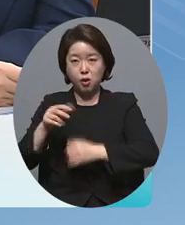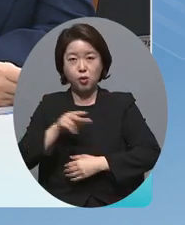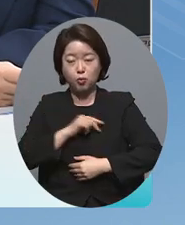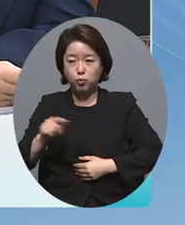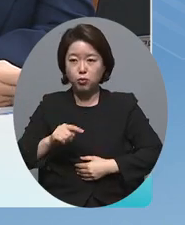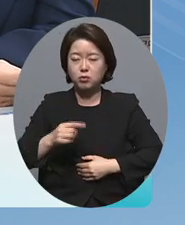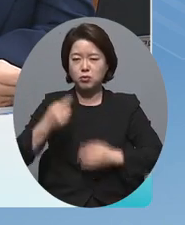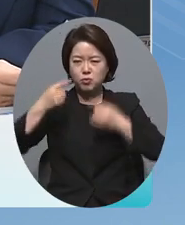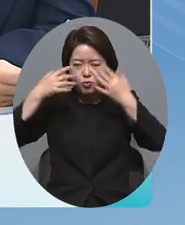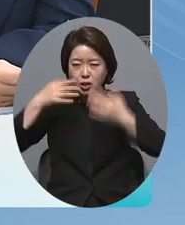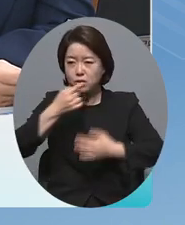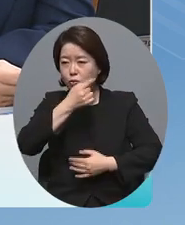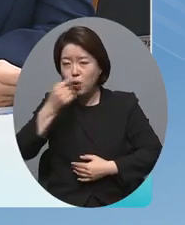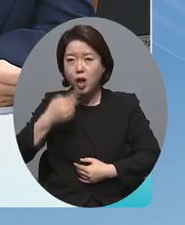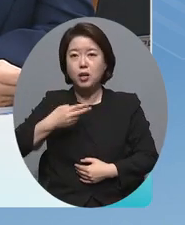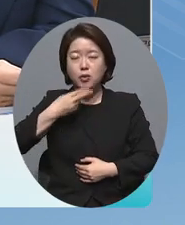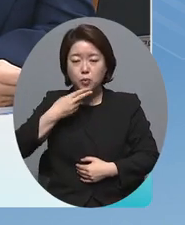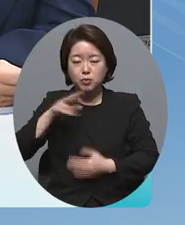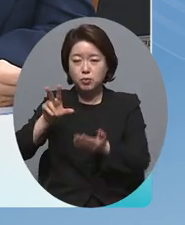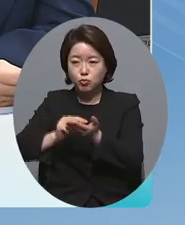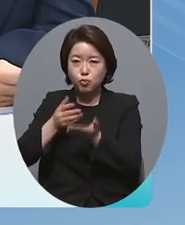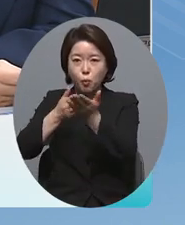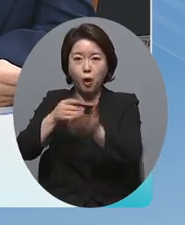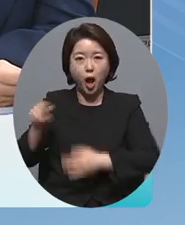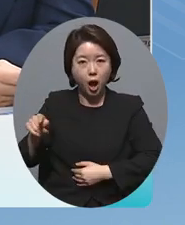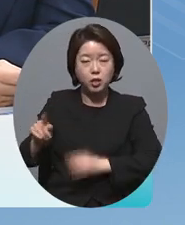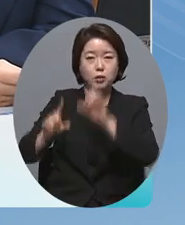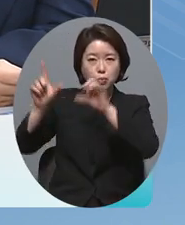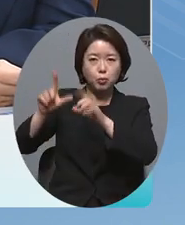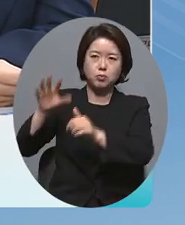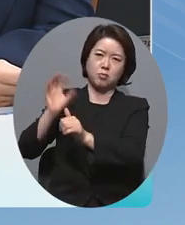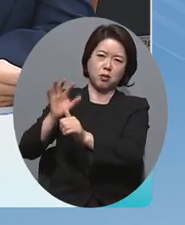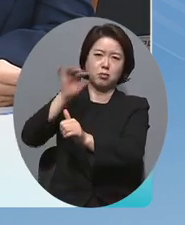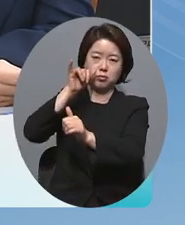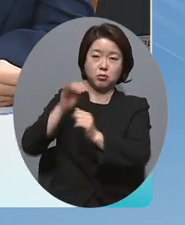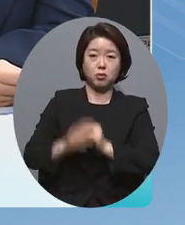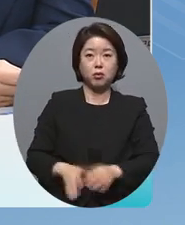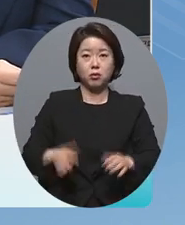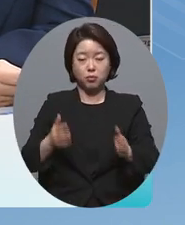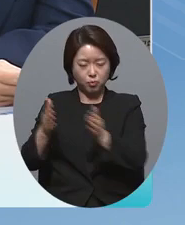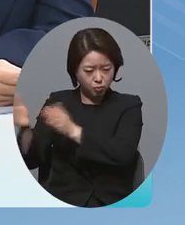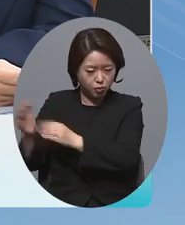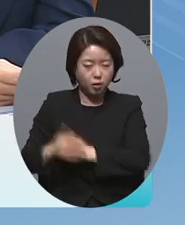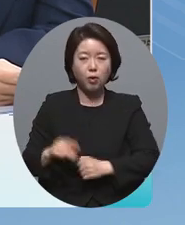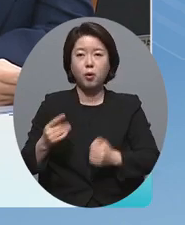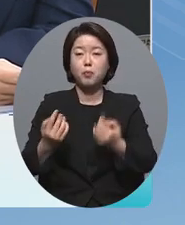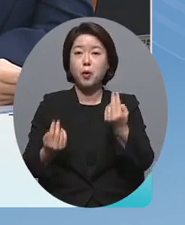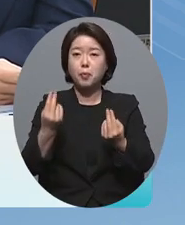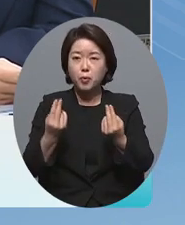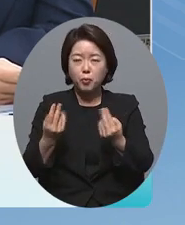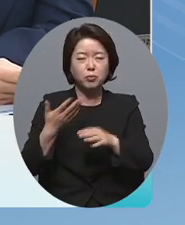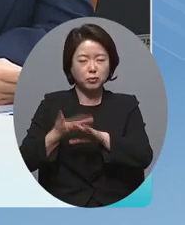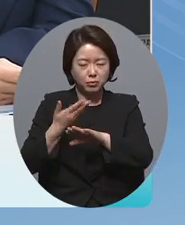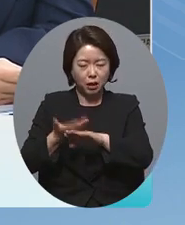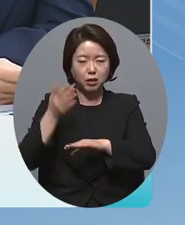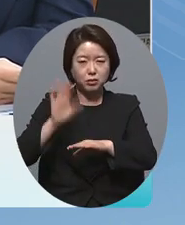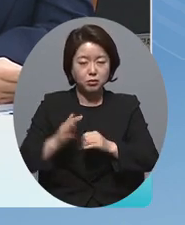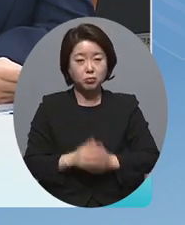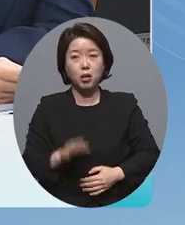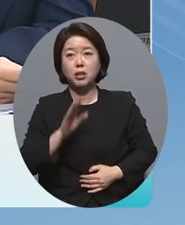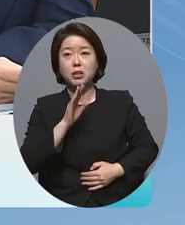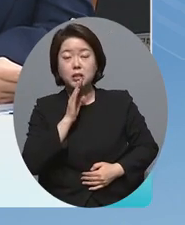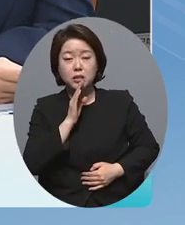제대로 확인을 하지 않고 문제제기를 하는 것. 그런데 이번 경우는 물론 그거와는 경우는 다르지만 이게